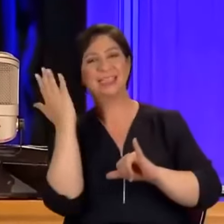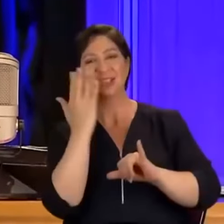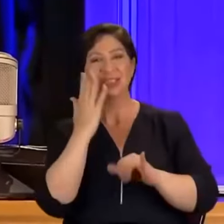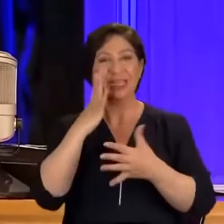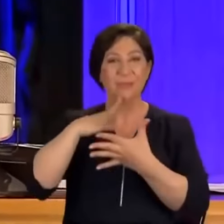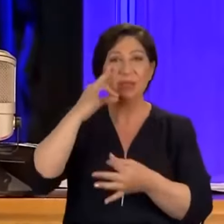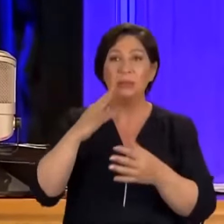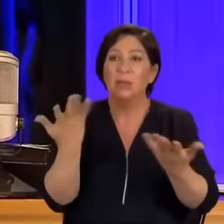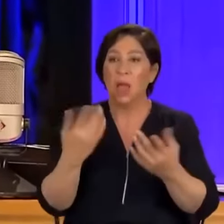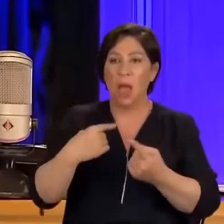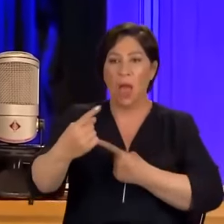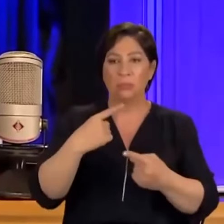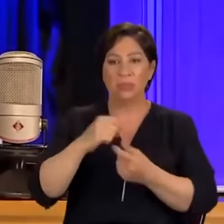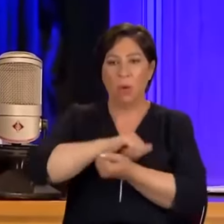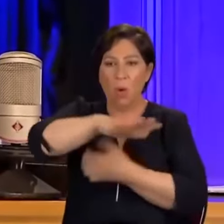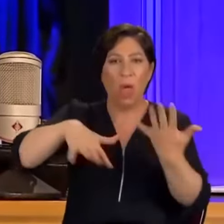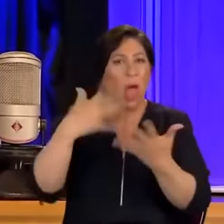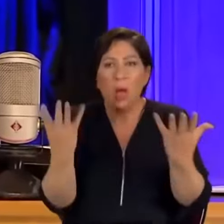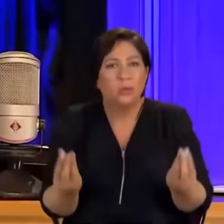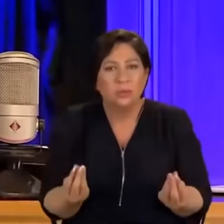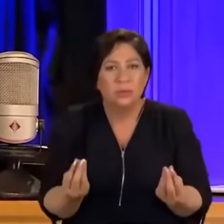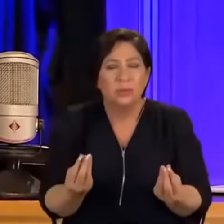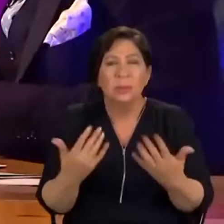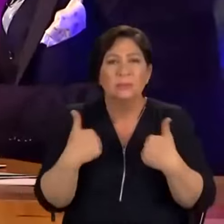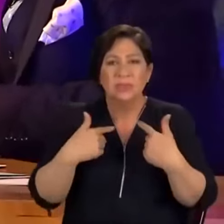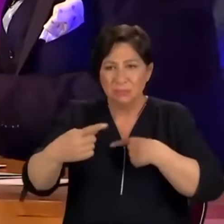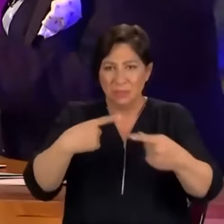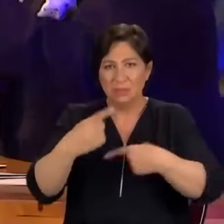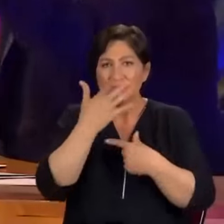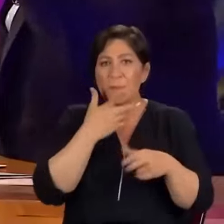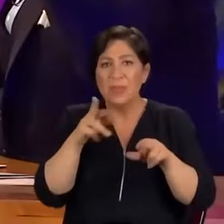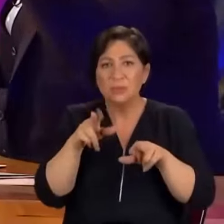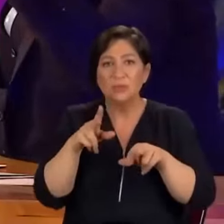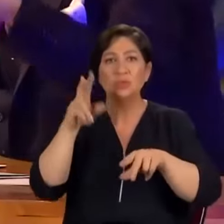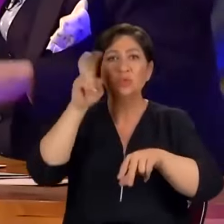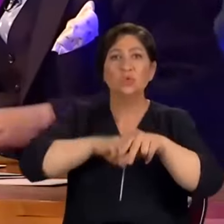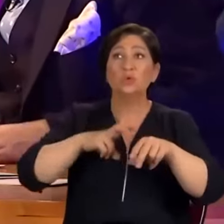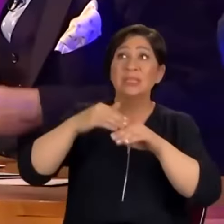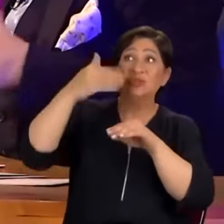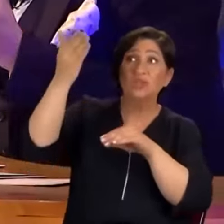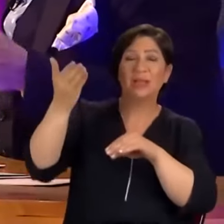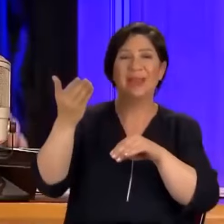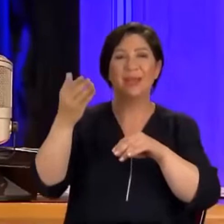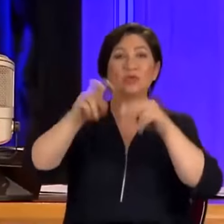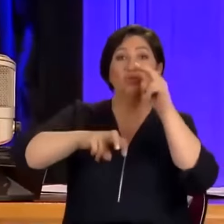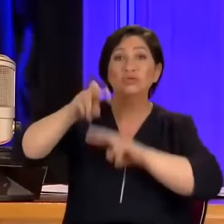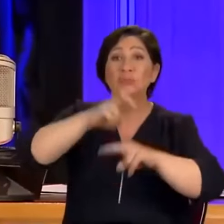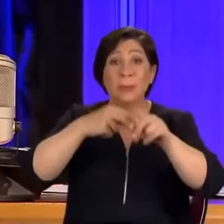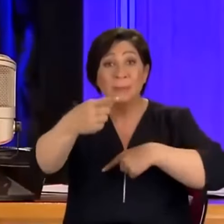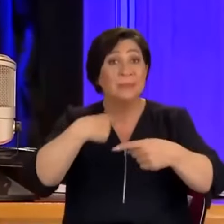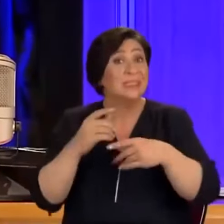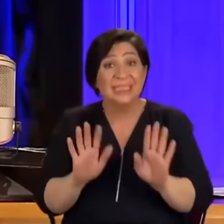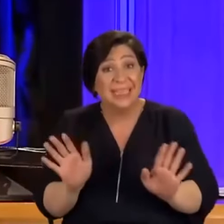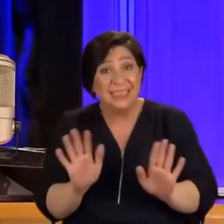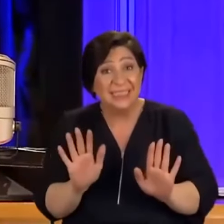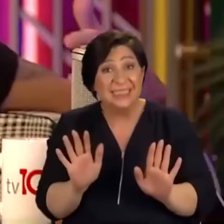Ken niye aramızda Bunlar gelsin Çünkü biz Aslında birbirimize benziyoruz Yani düşman bizim dışımızda yani biz birbirimize düşman değiliz